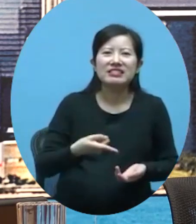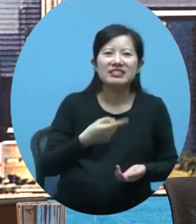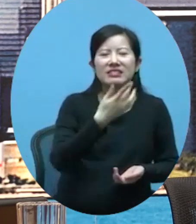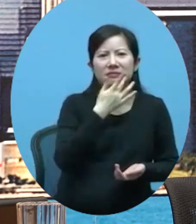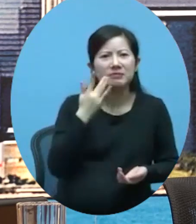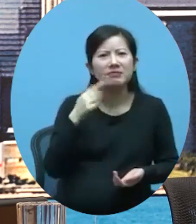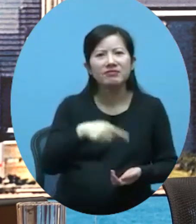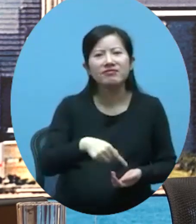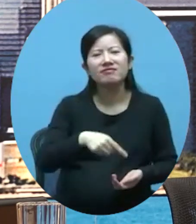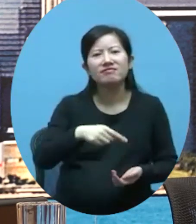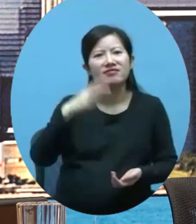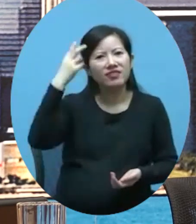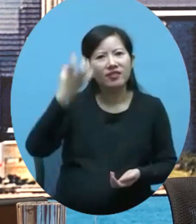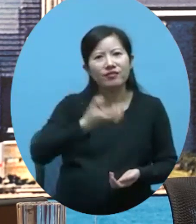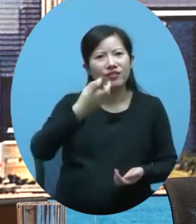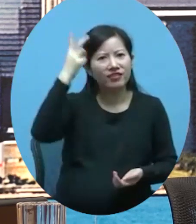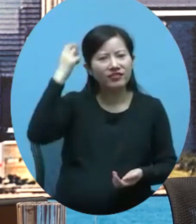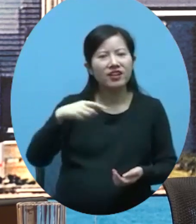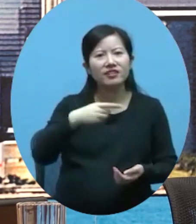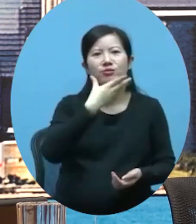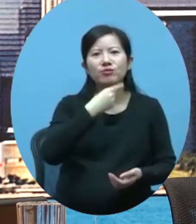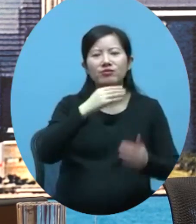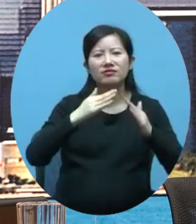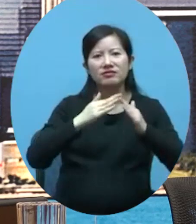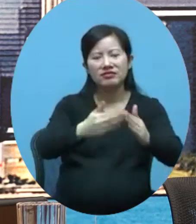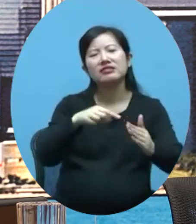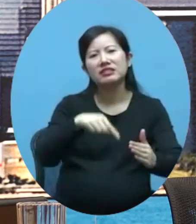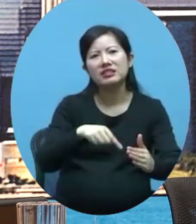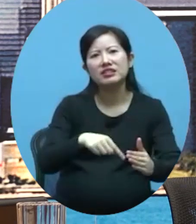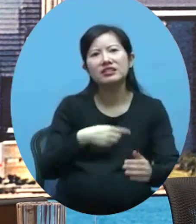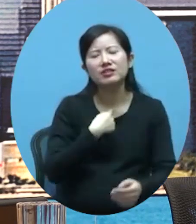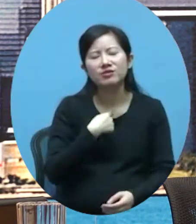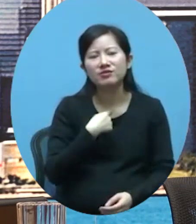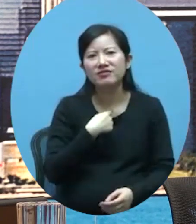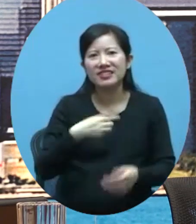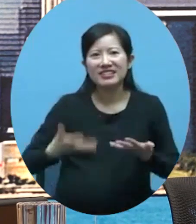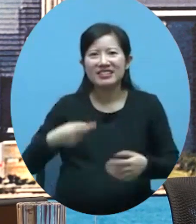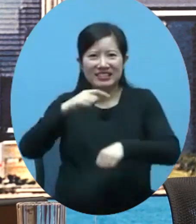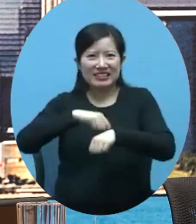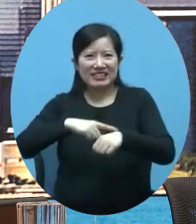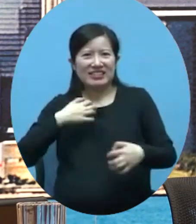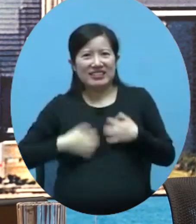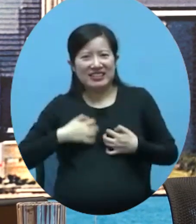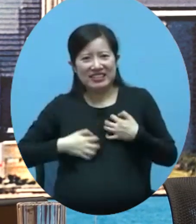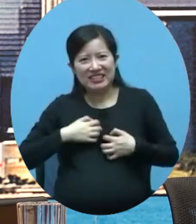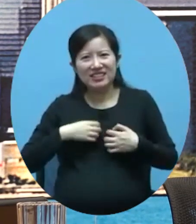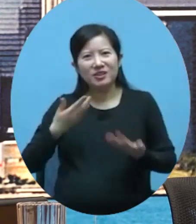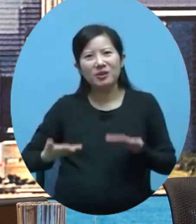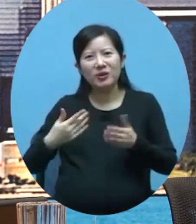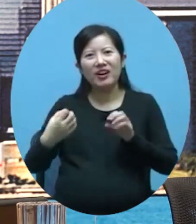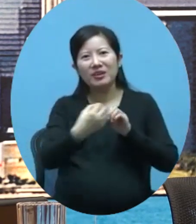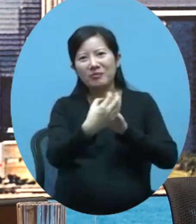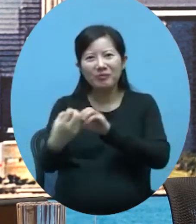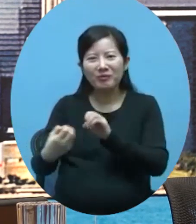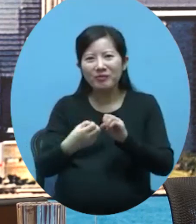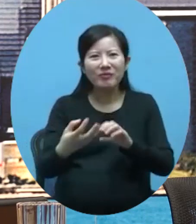種的設施才可以處理到那當然在這麼急的時間性下呢那個溝通可能未必來得